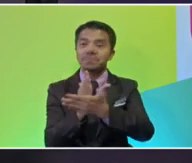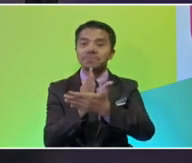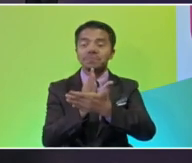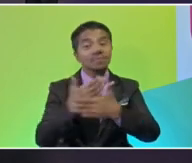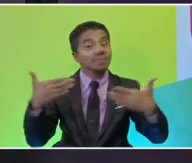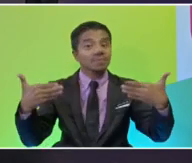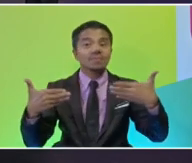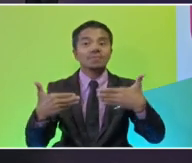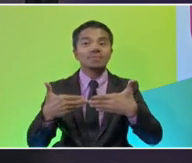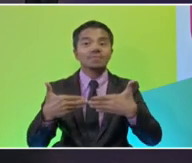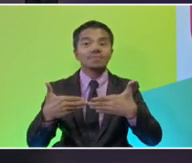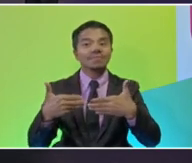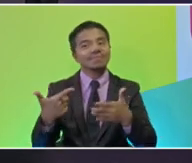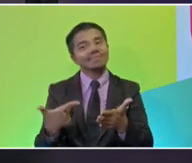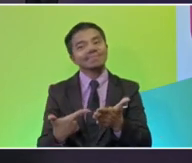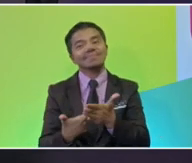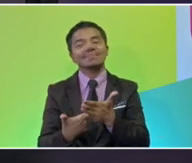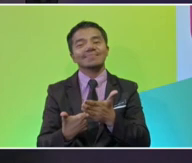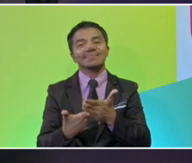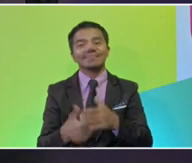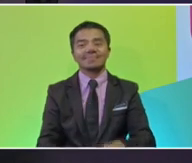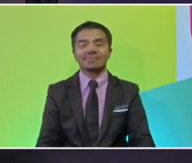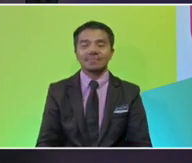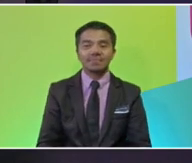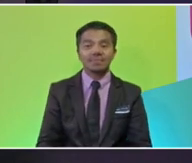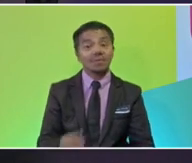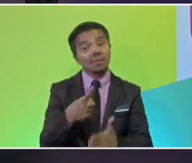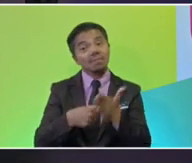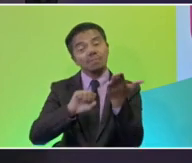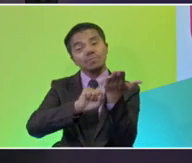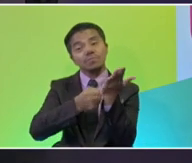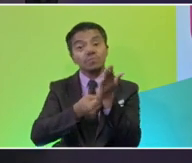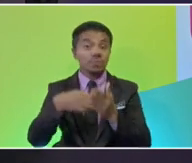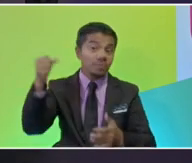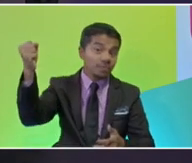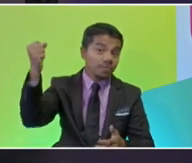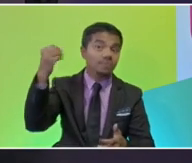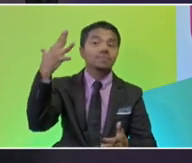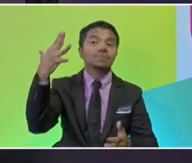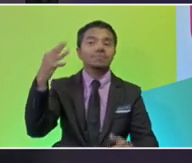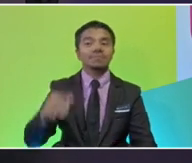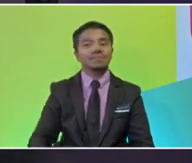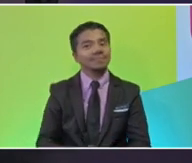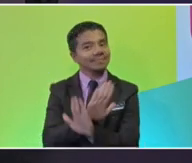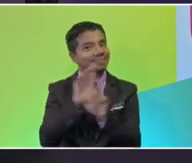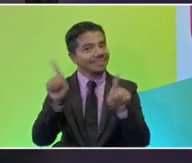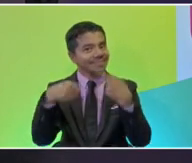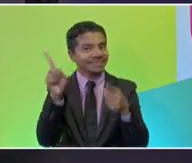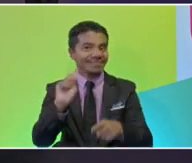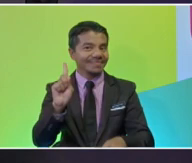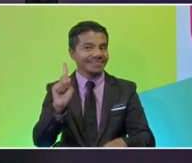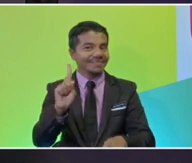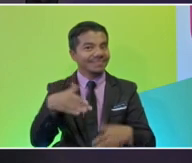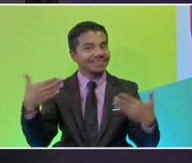ini karena kita sudah memahami apa sumber cahaya dan bagaimana cahaya itu boleh membantu penglihatan kita tapi jangan sampai mana tahu kembali sebelum